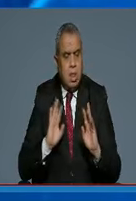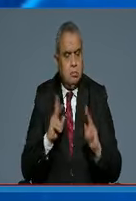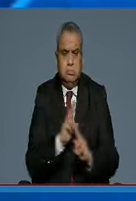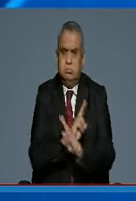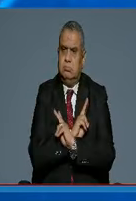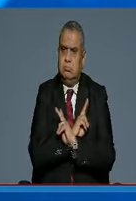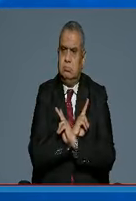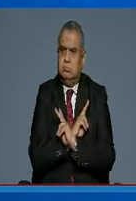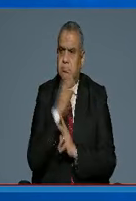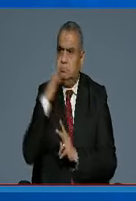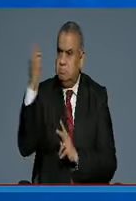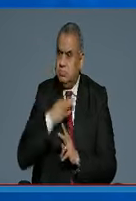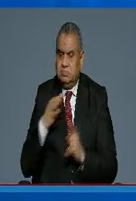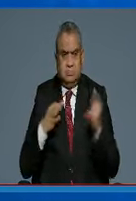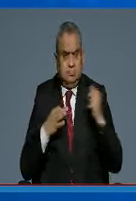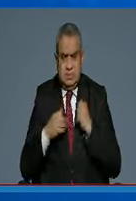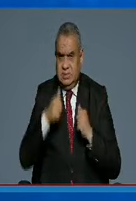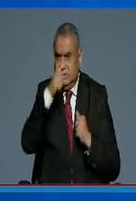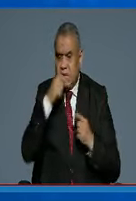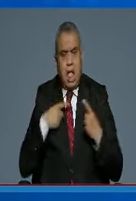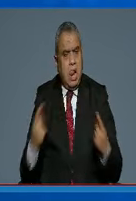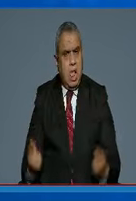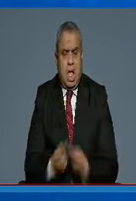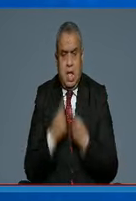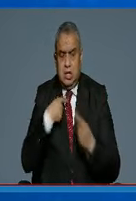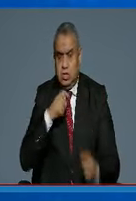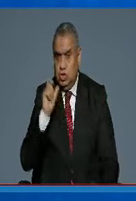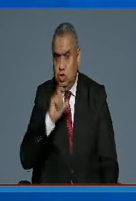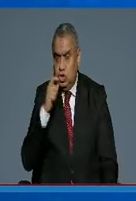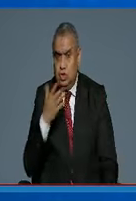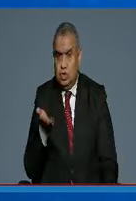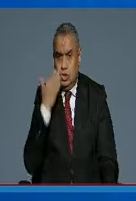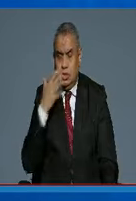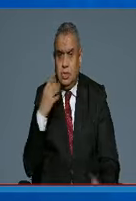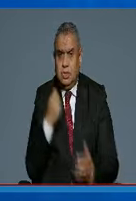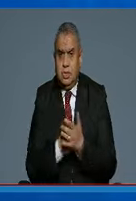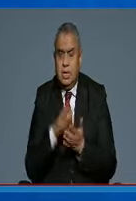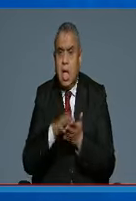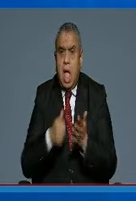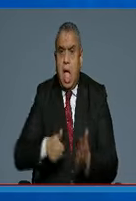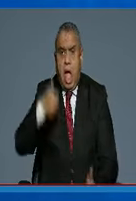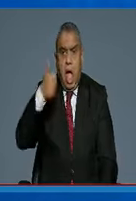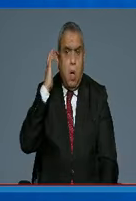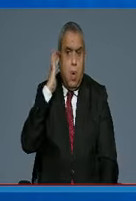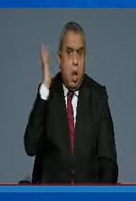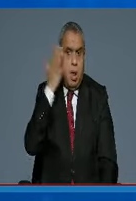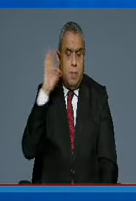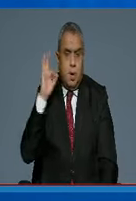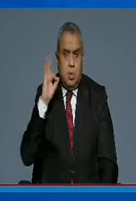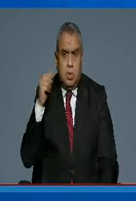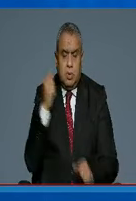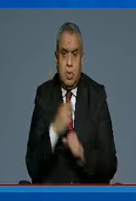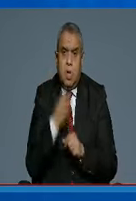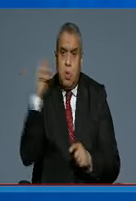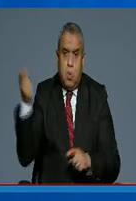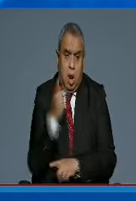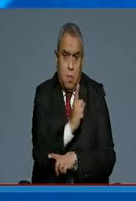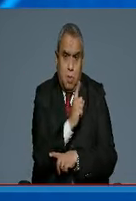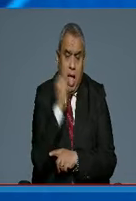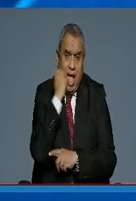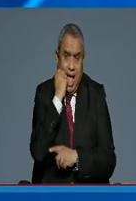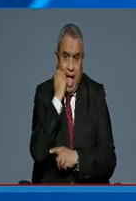ديق ولا زعل رغم انه من كام شهر كان نجم الاهلي الاول بس مع مارسي الكوره مش هو اللاعب الاساسي مش